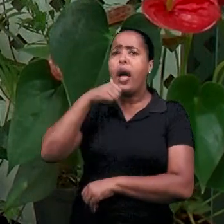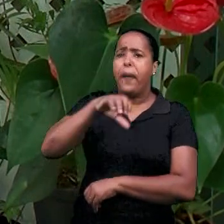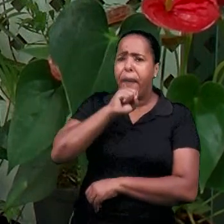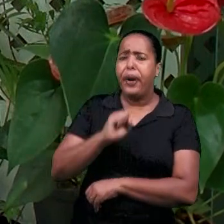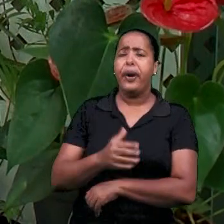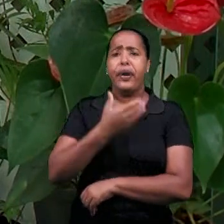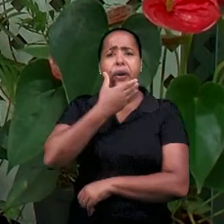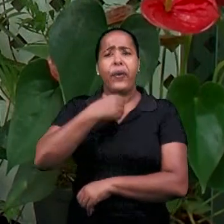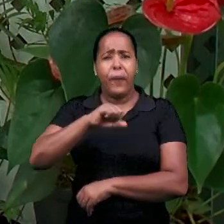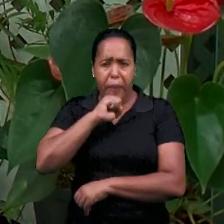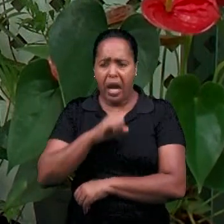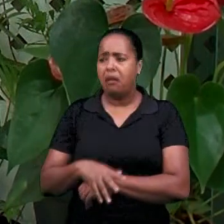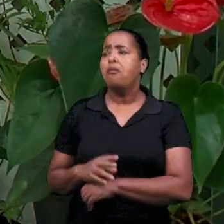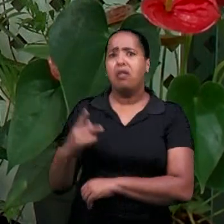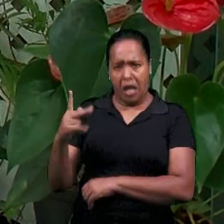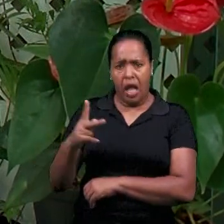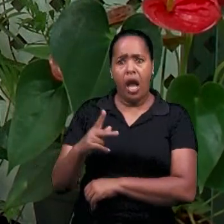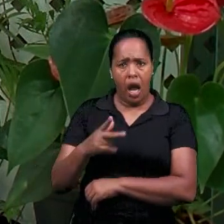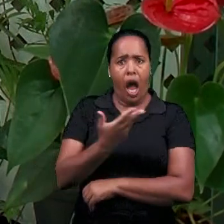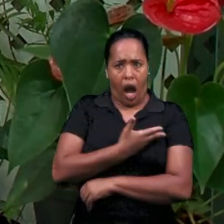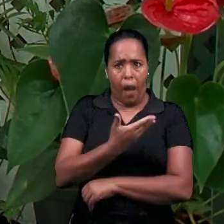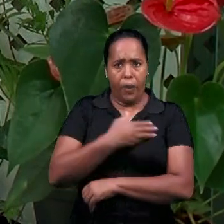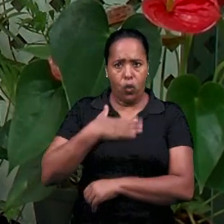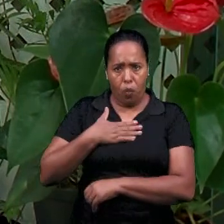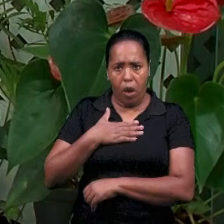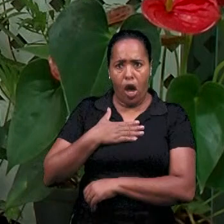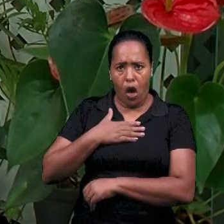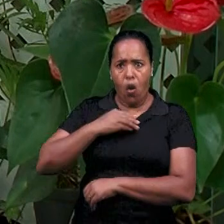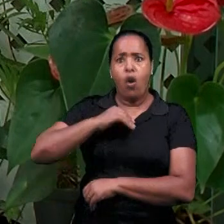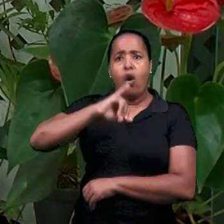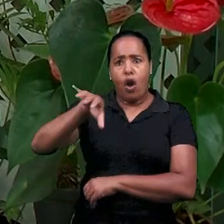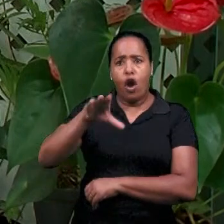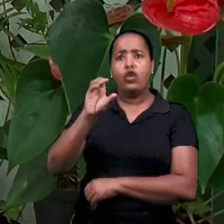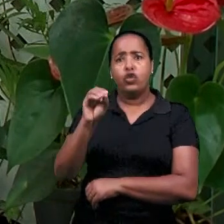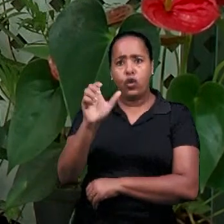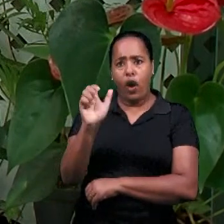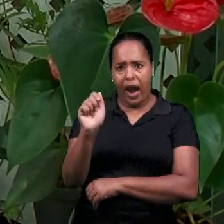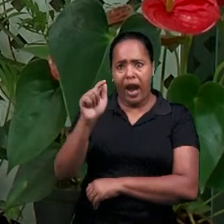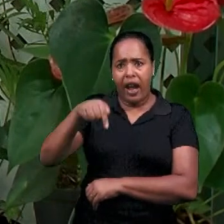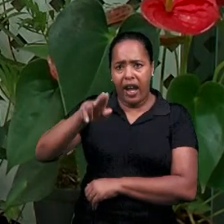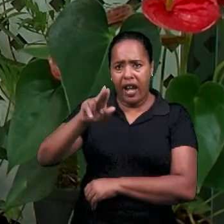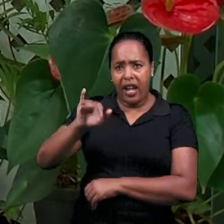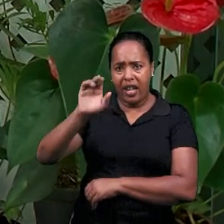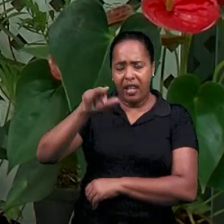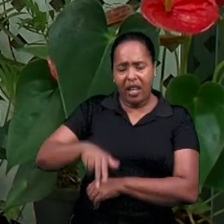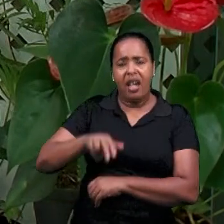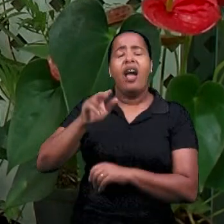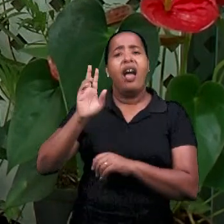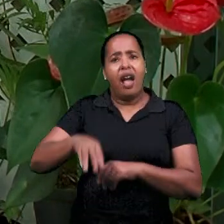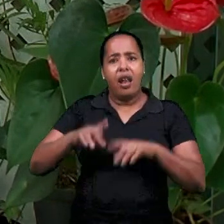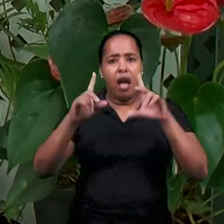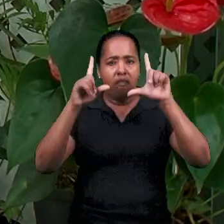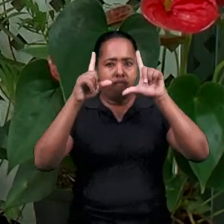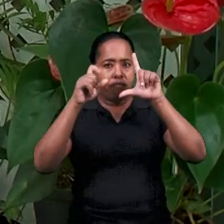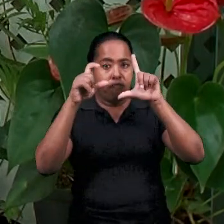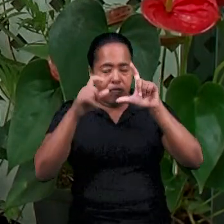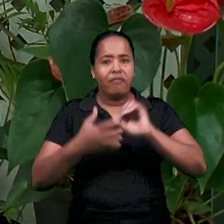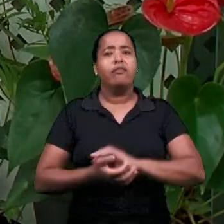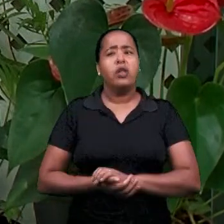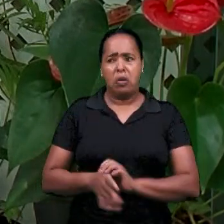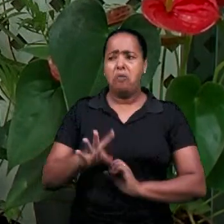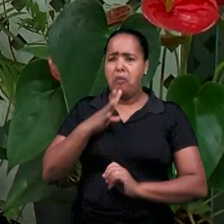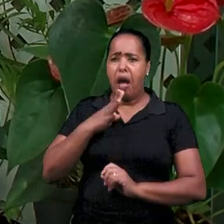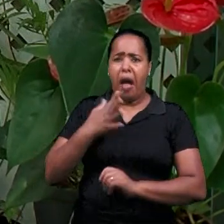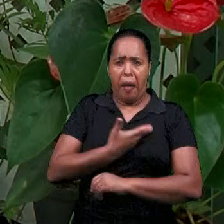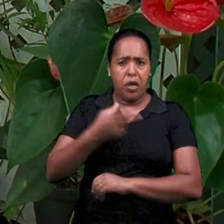le père, son père a été un grand ami à moi, Joachim. Sa mère